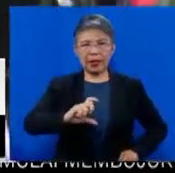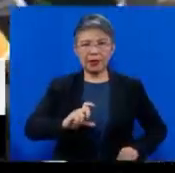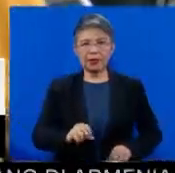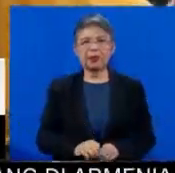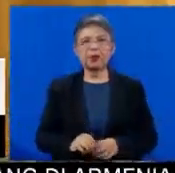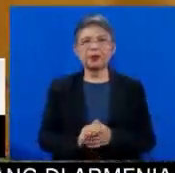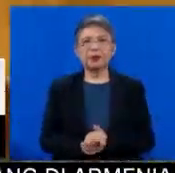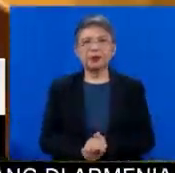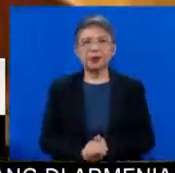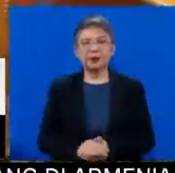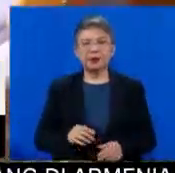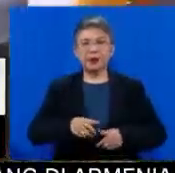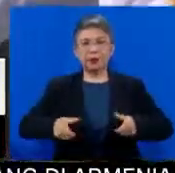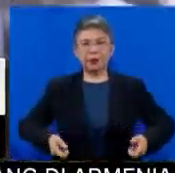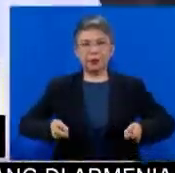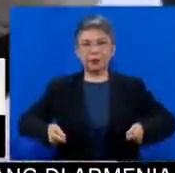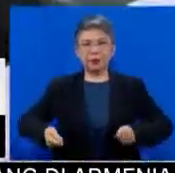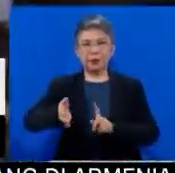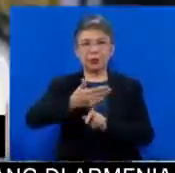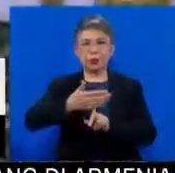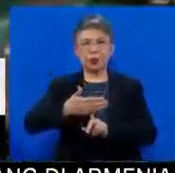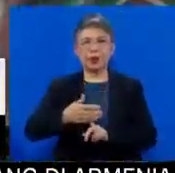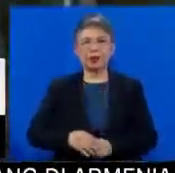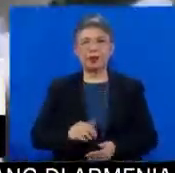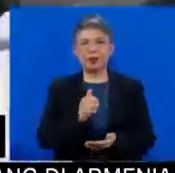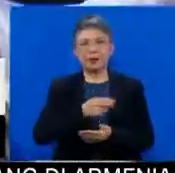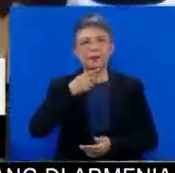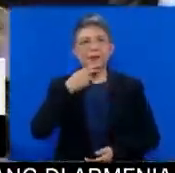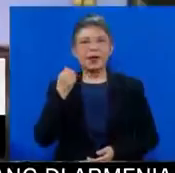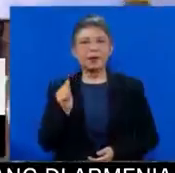2022 sebagai petugas pengibaran bendera pusaka merah putih